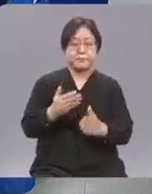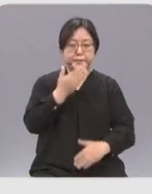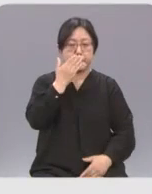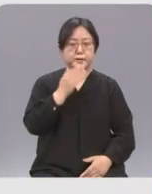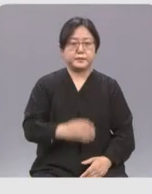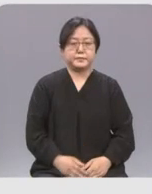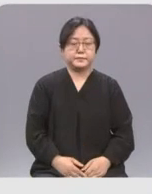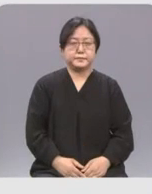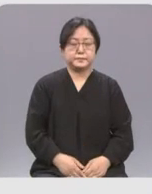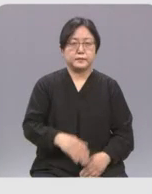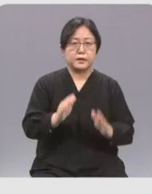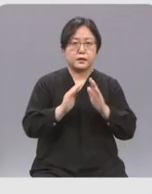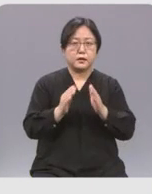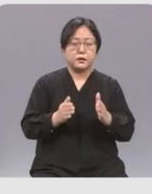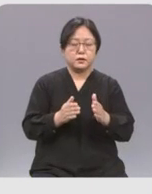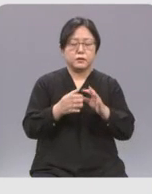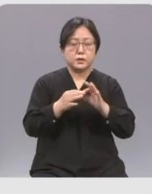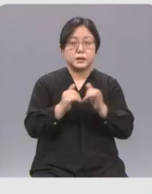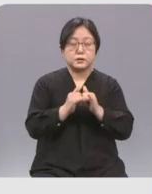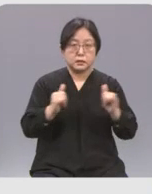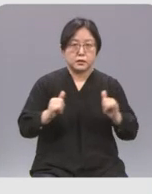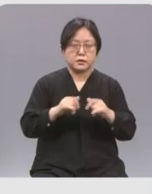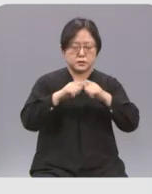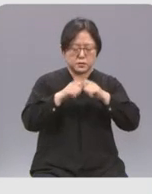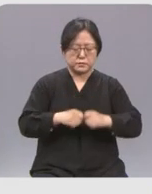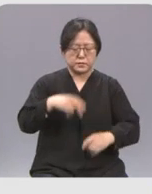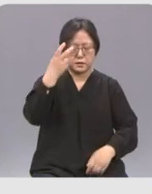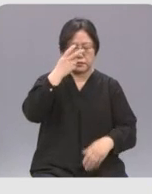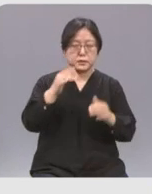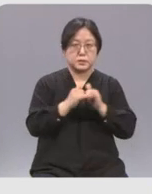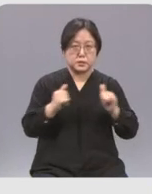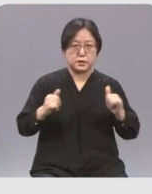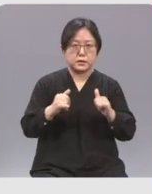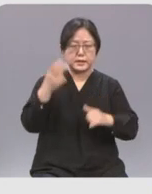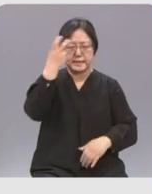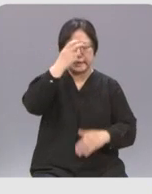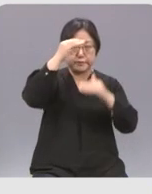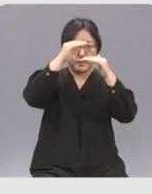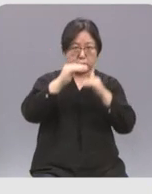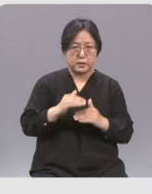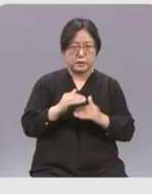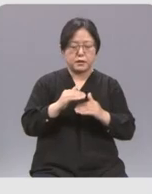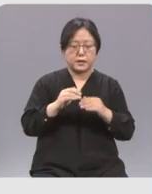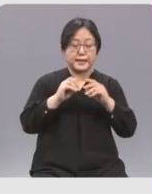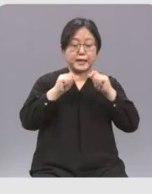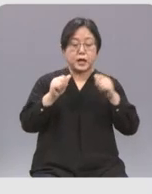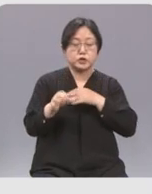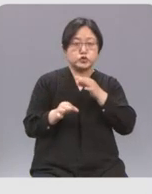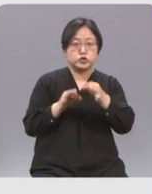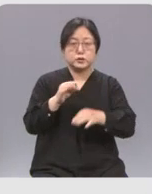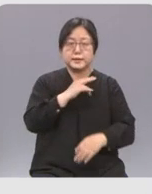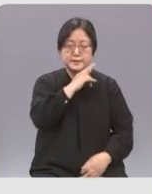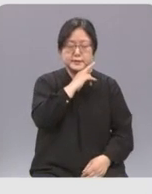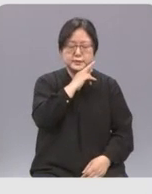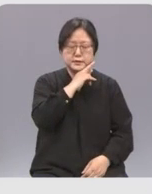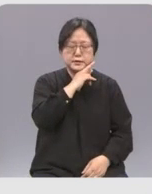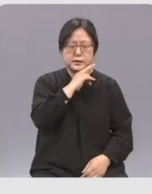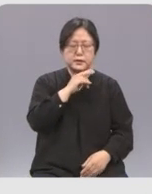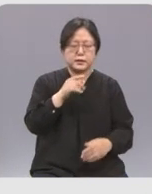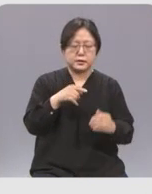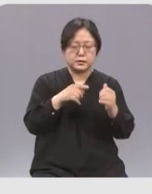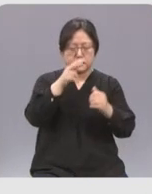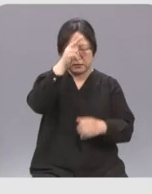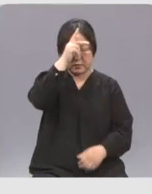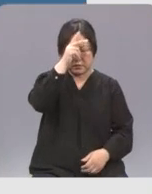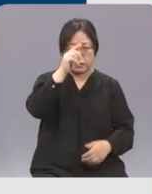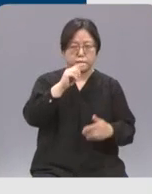있습니다. 전남도당 관계자는 정밀 심사 대상자의 심의 내용은 부동산 투기가 의심되거나